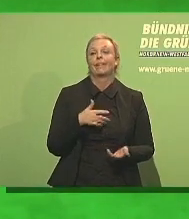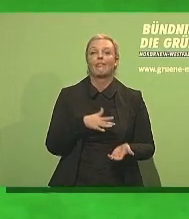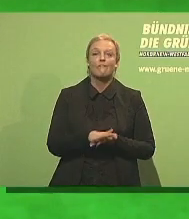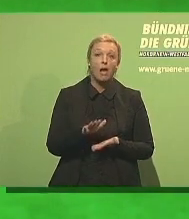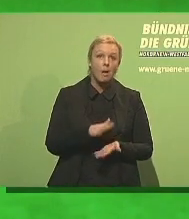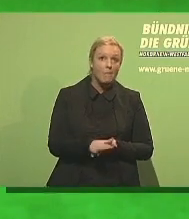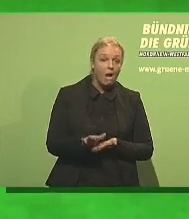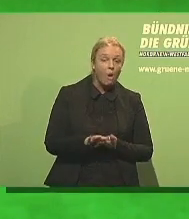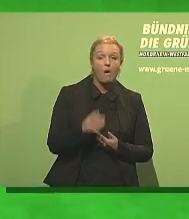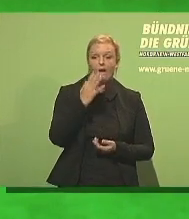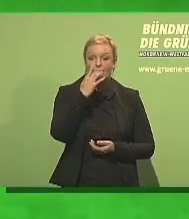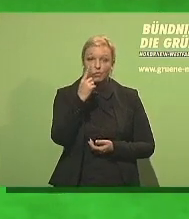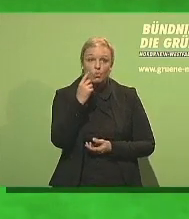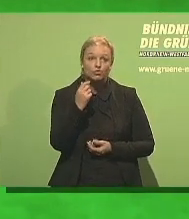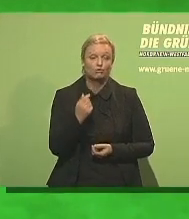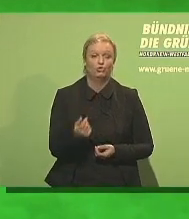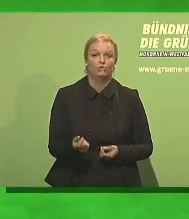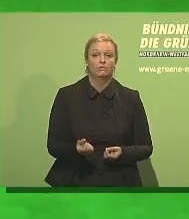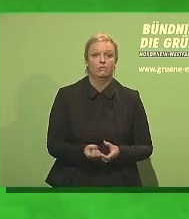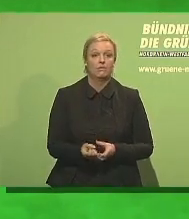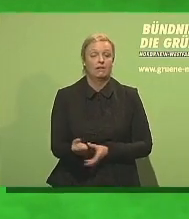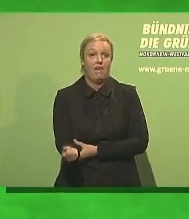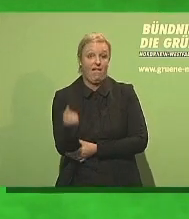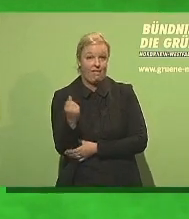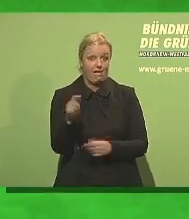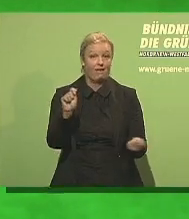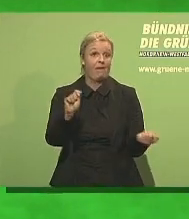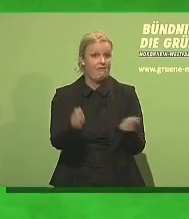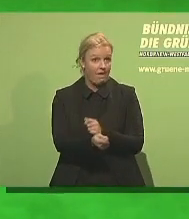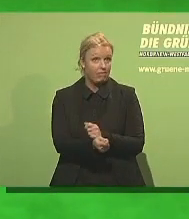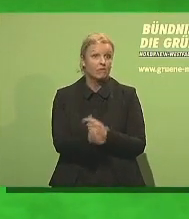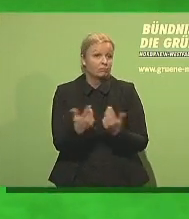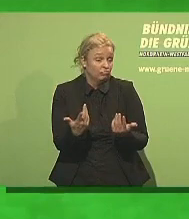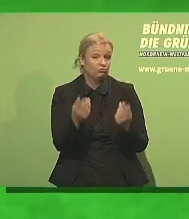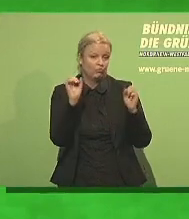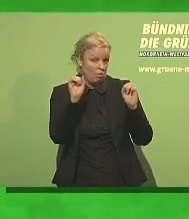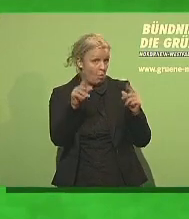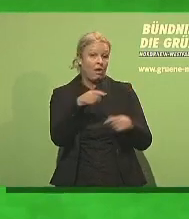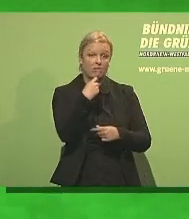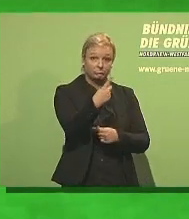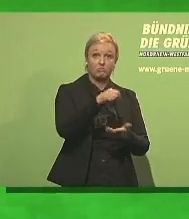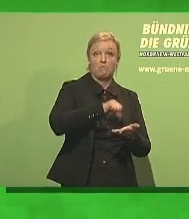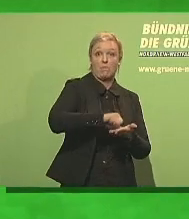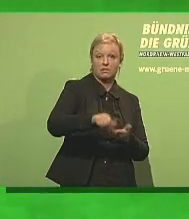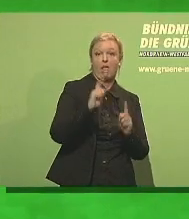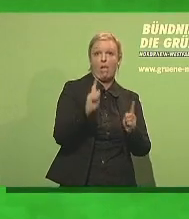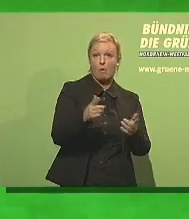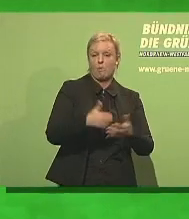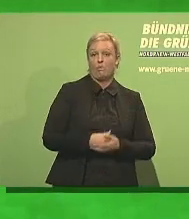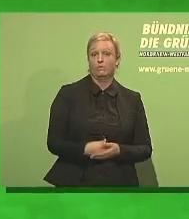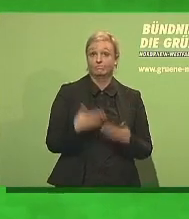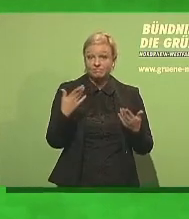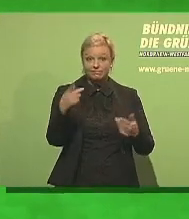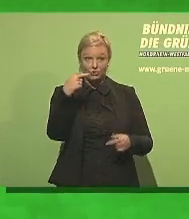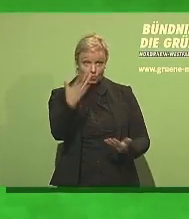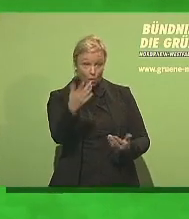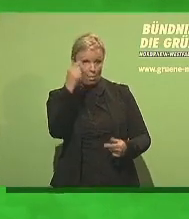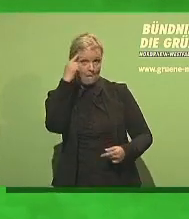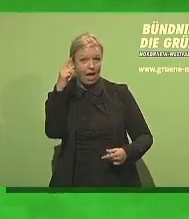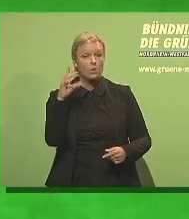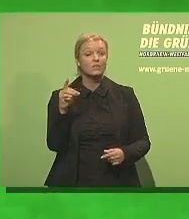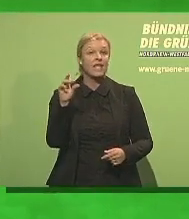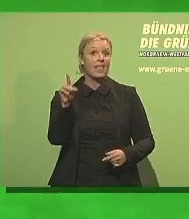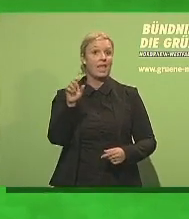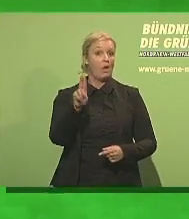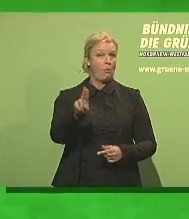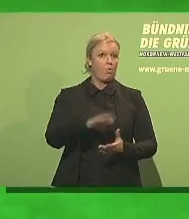die Energiewende, dann sollen sie sie auch bezahlen. Liebe Freundinnen und Freunde, das ist die Meinung der CDU. So geht